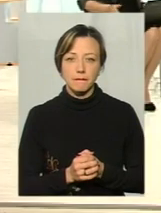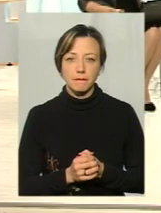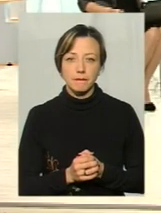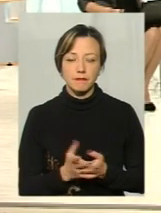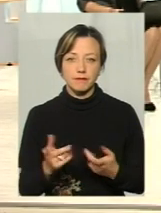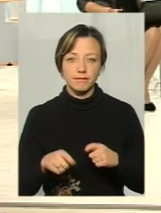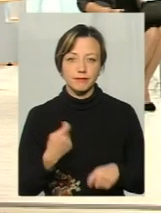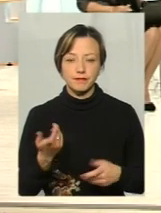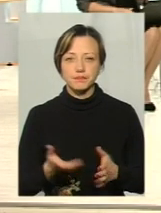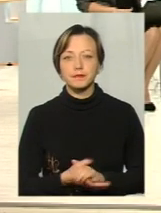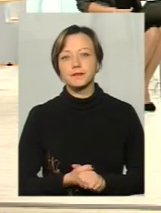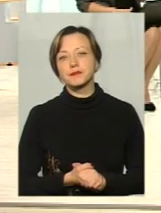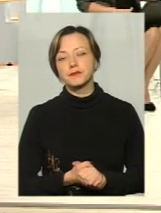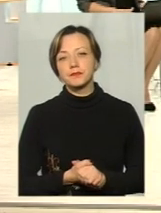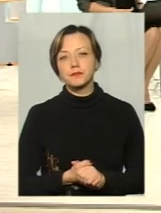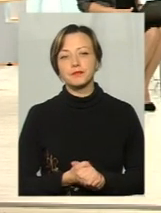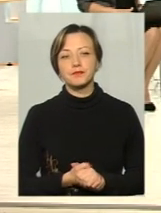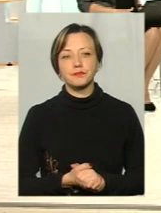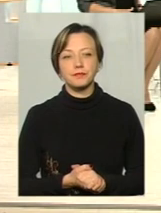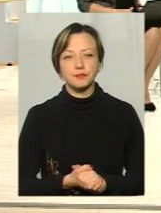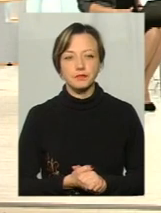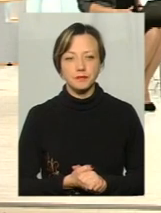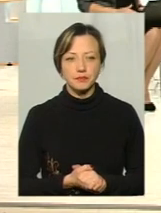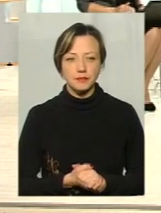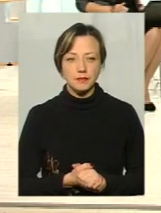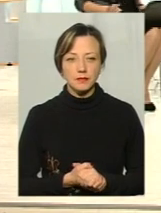Все ж таки нема дзвінка, отож передаю слово пані Олено.